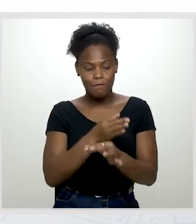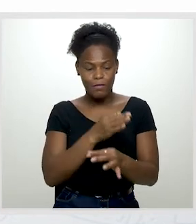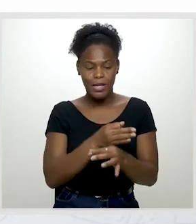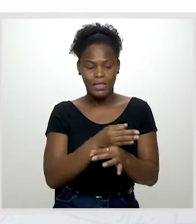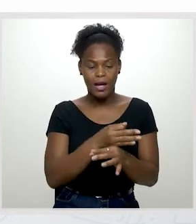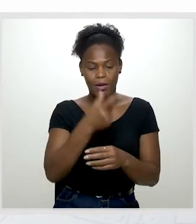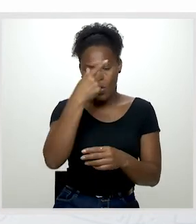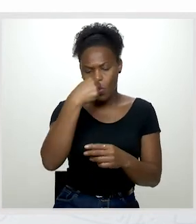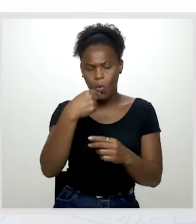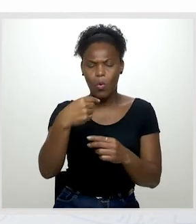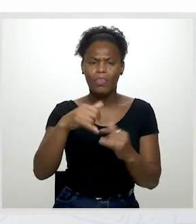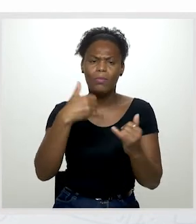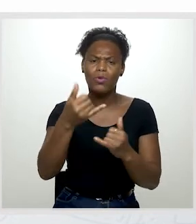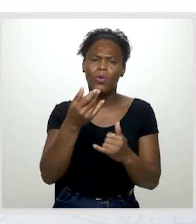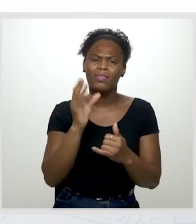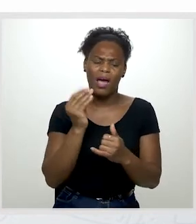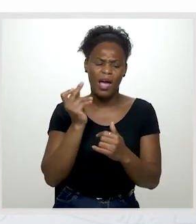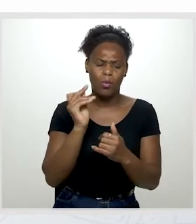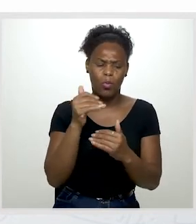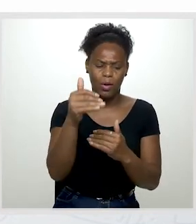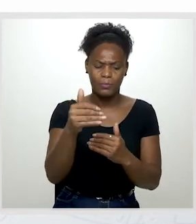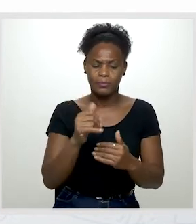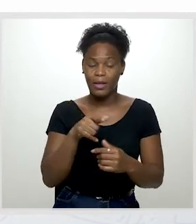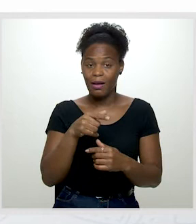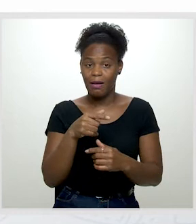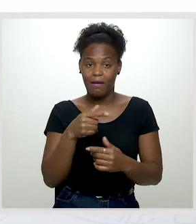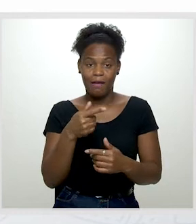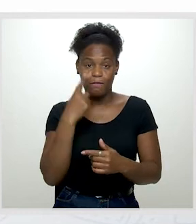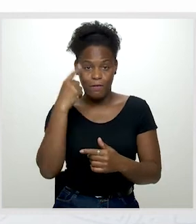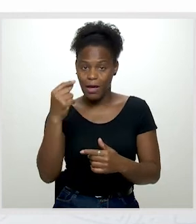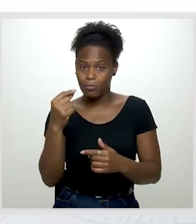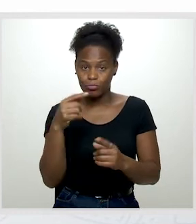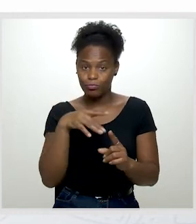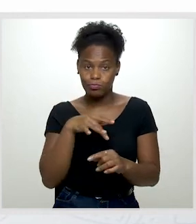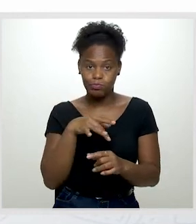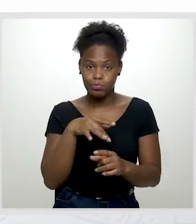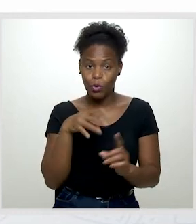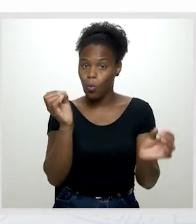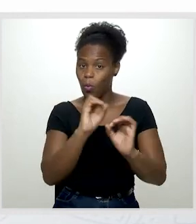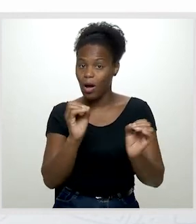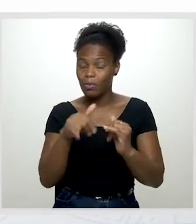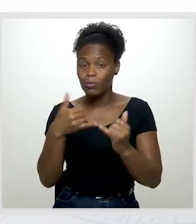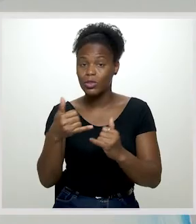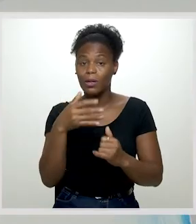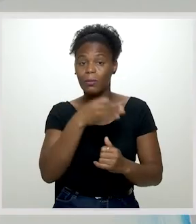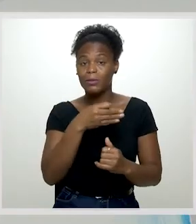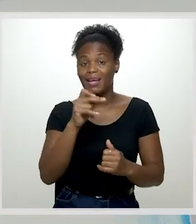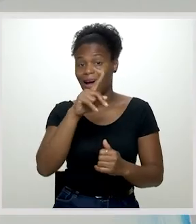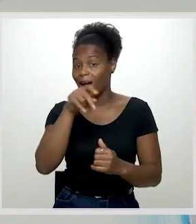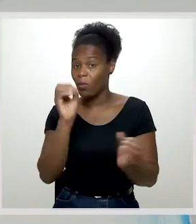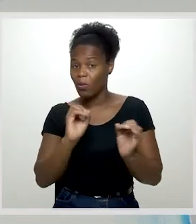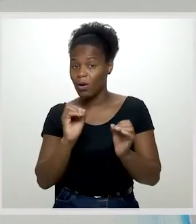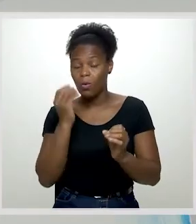une dizaine d'années. Alors ici, c'est un verbe qui n'est pas suivi de la préposition à. Et comme elle n'est pas suivie de